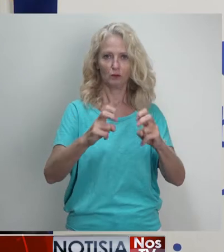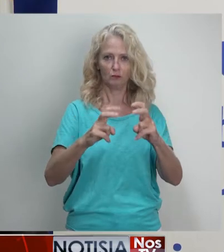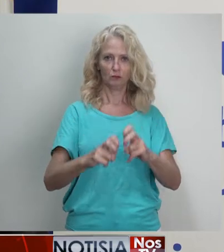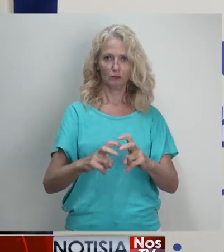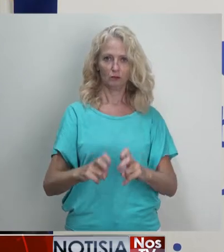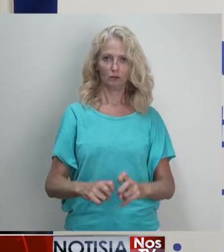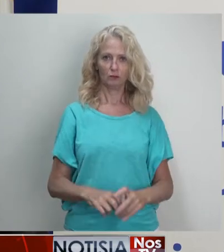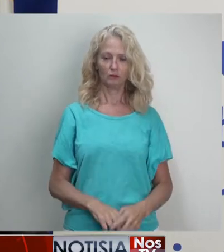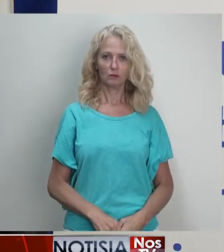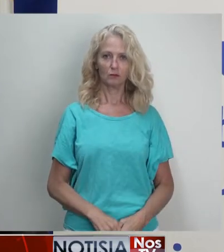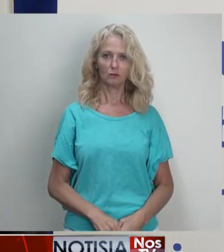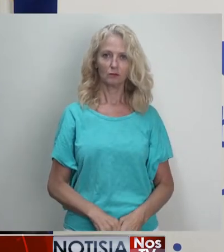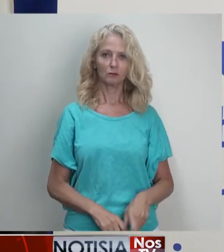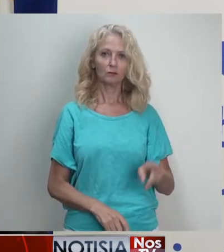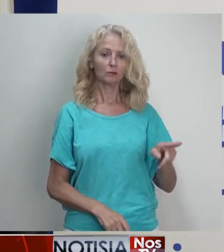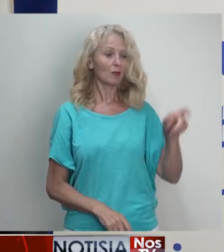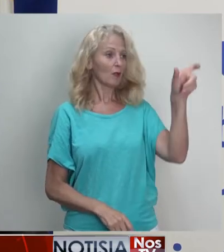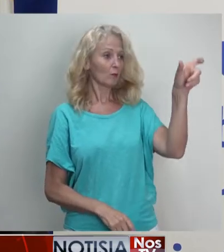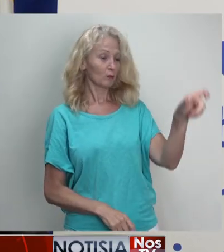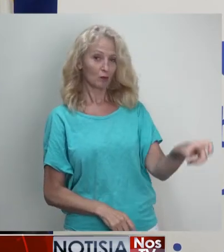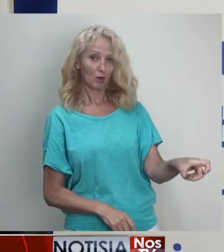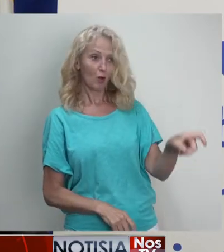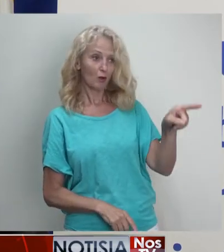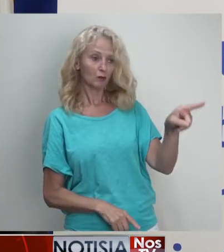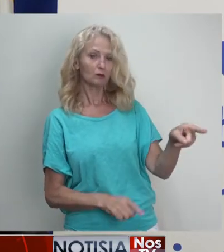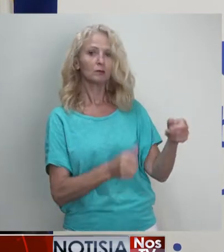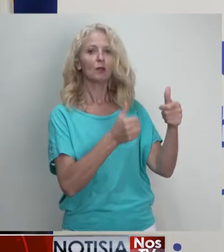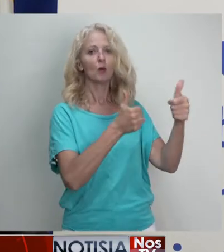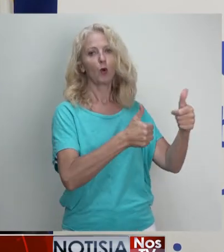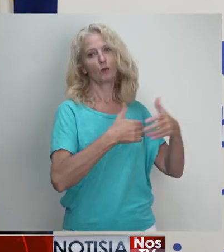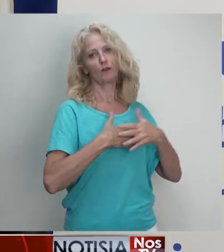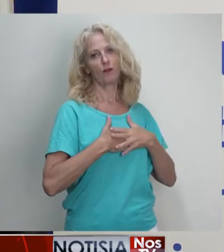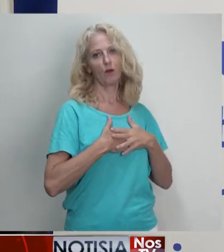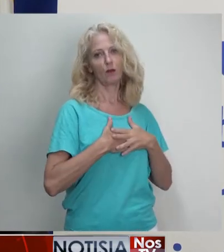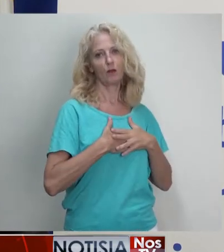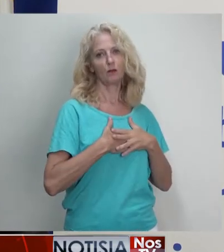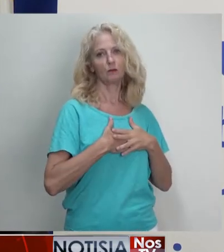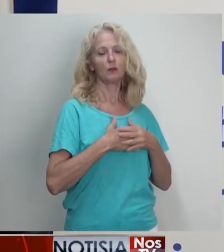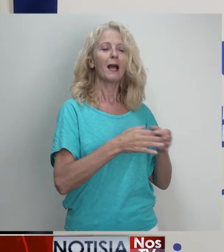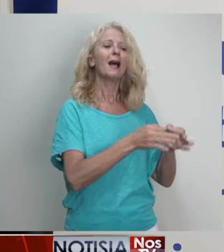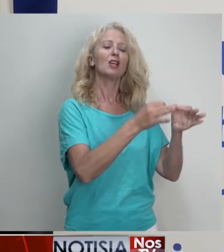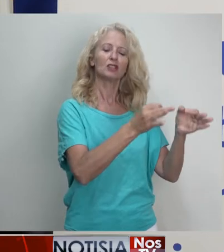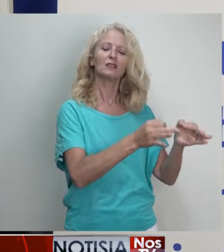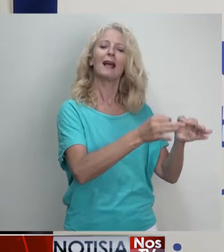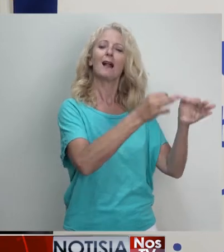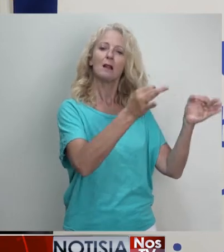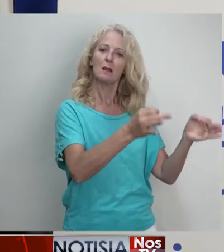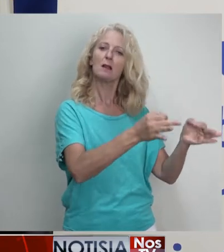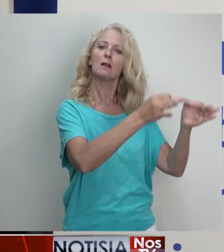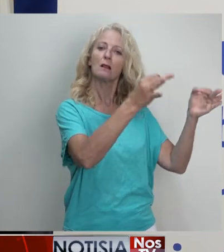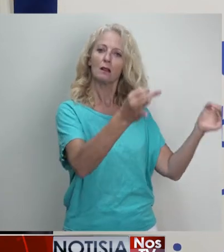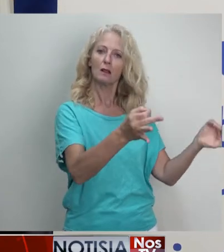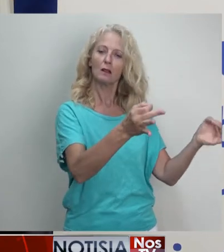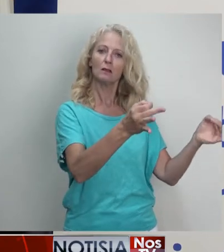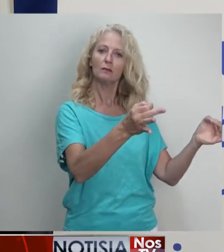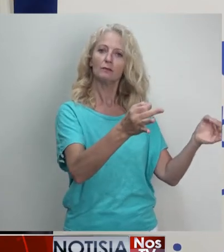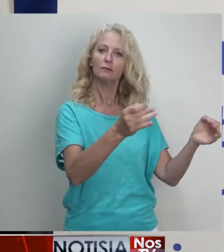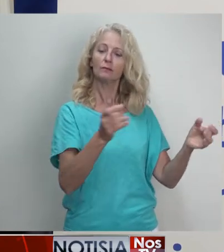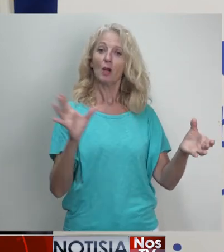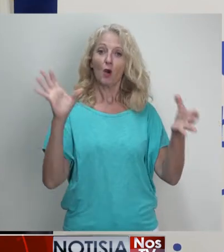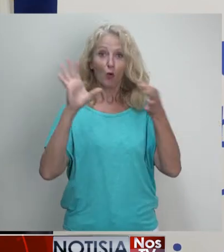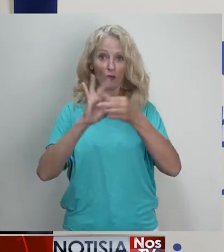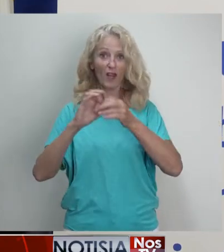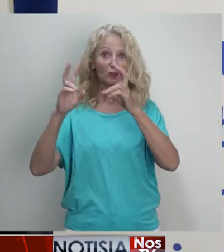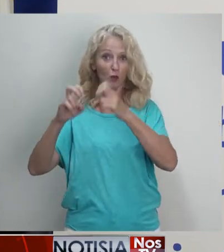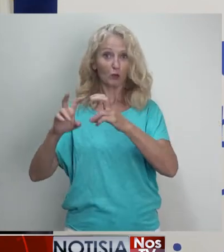De persoon maakt het ondertussen goed en is aan het herstellen. Het contactonderzoek samen met de algenomen